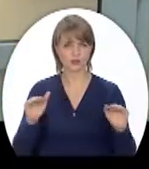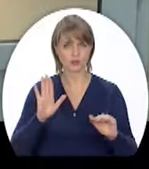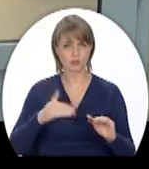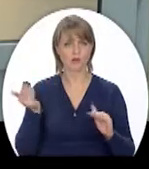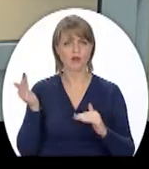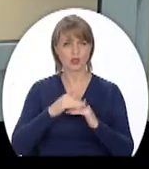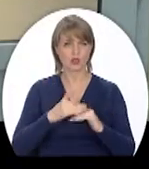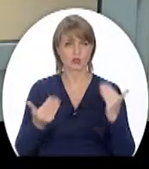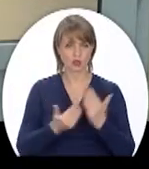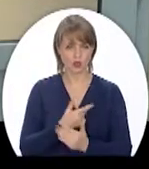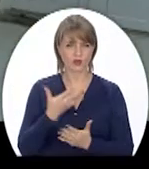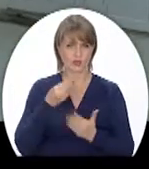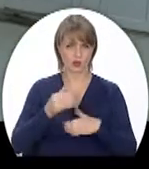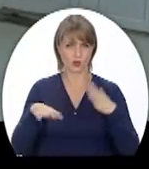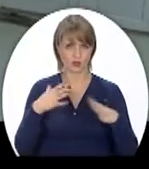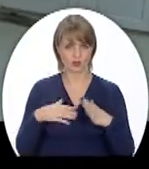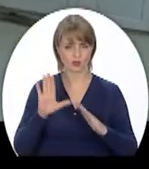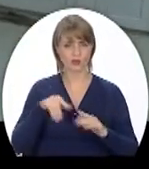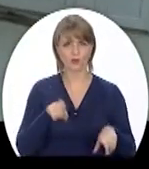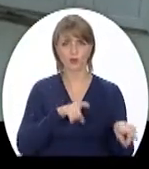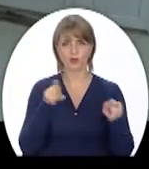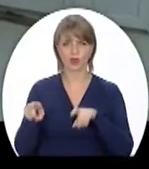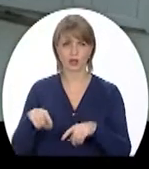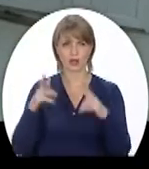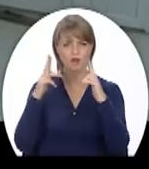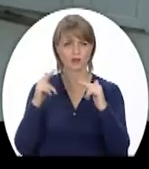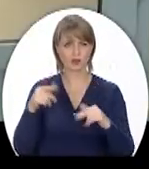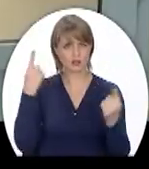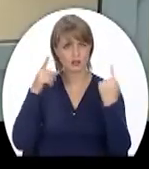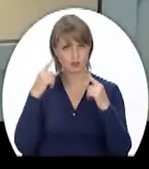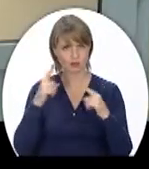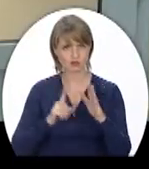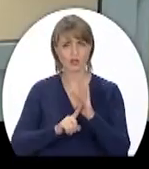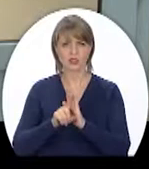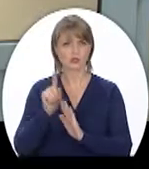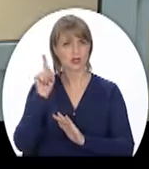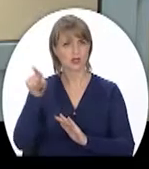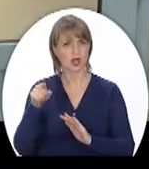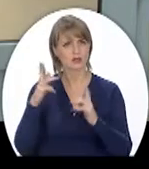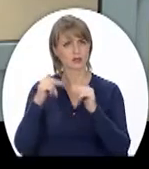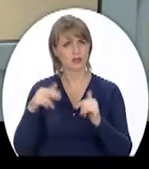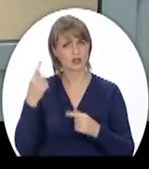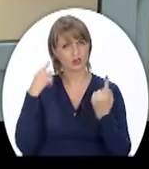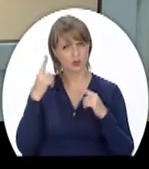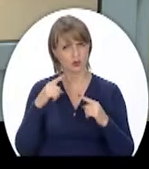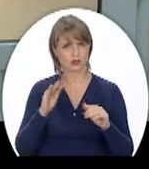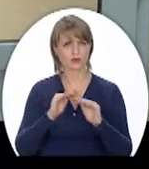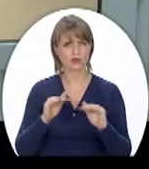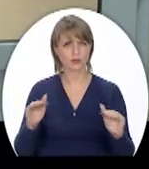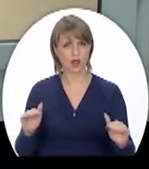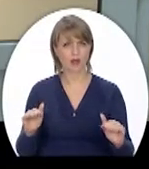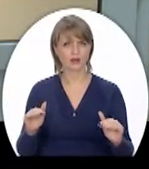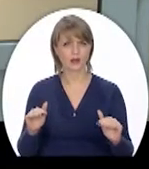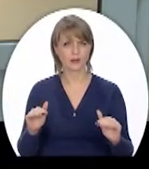вечером снова идти на репетицию. Потом переехали во Дворец творчества. Сначала там во Дворце творчества ребята,